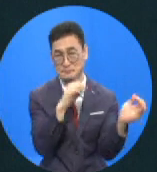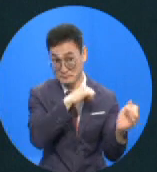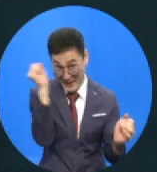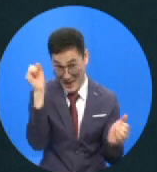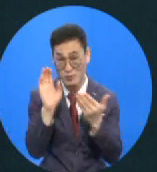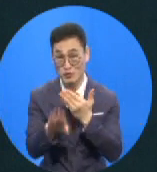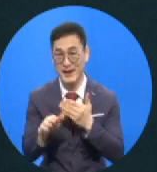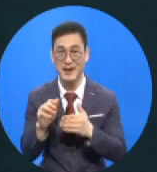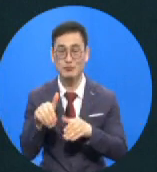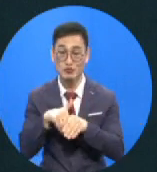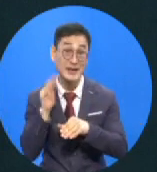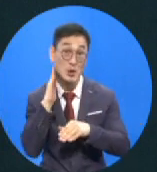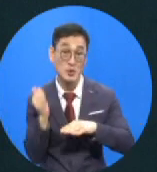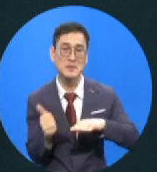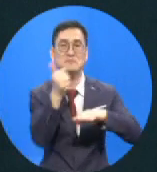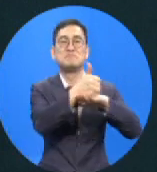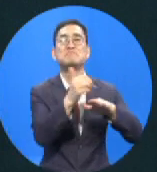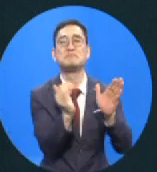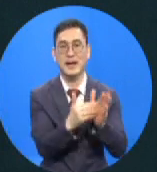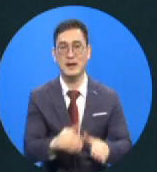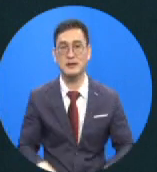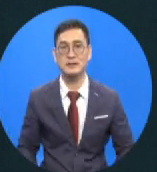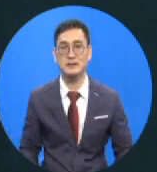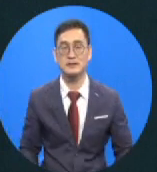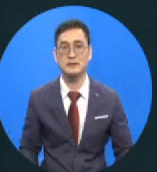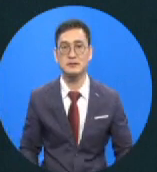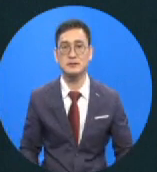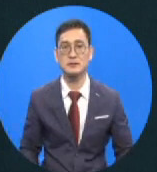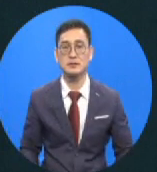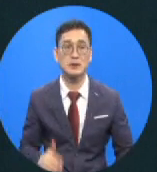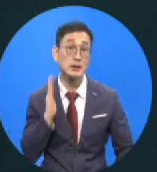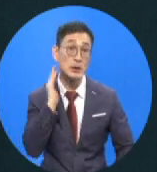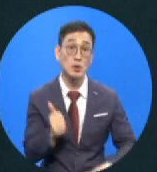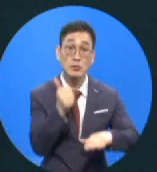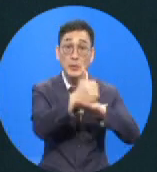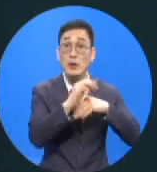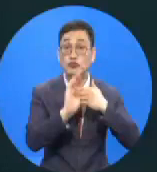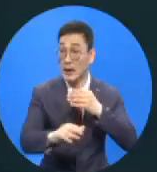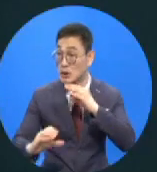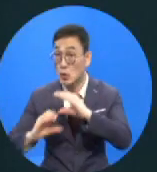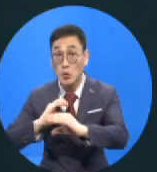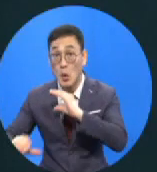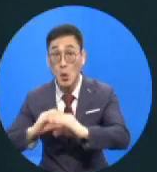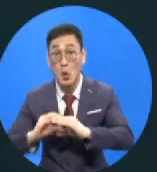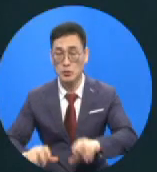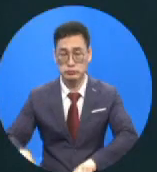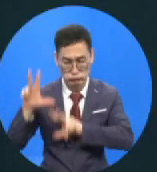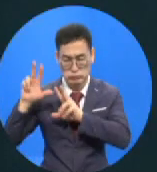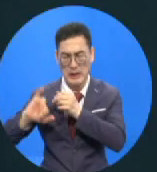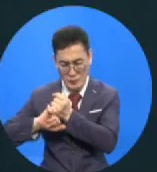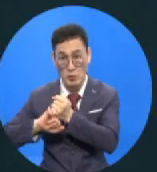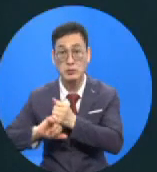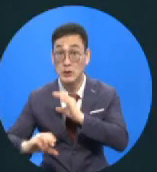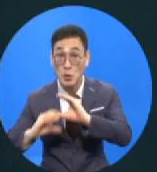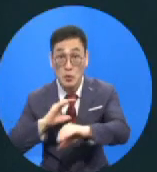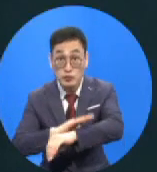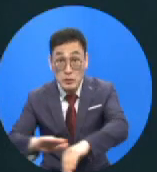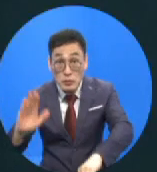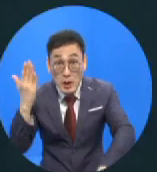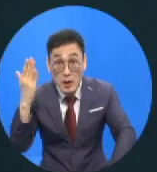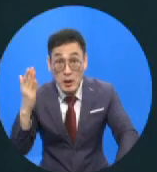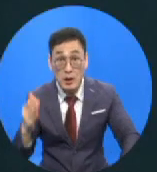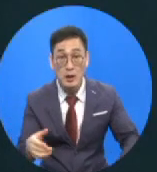그러면 제한 정부의 서먹했던 소통 어떻습니까 4년 지나는데 잘 되어간다고 느끼십니까 구하라 우리가 국민들이 느끼는